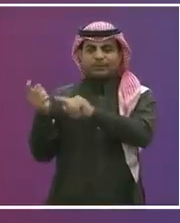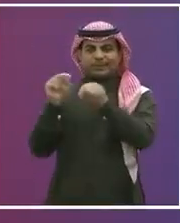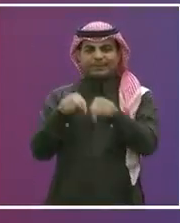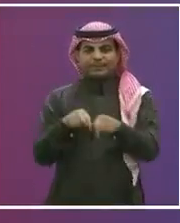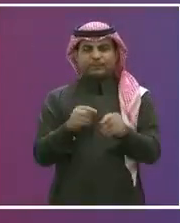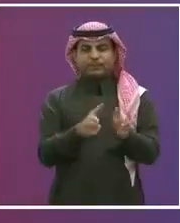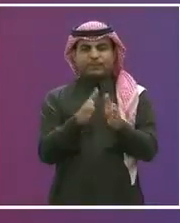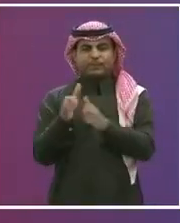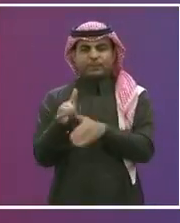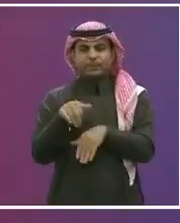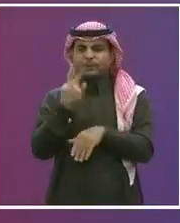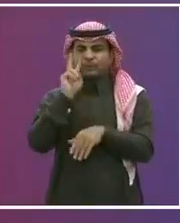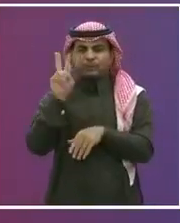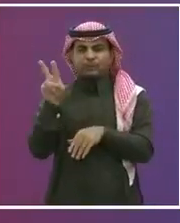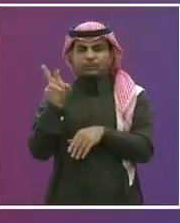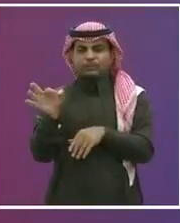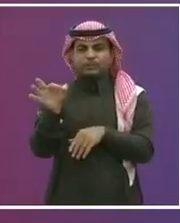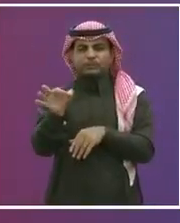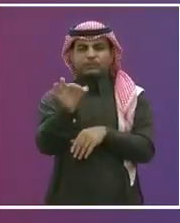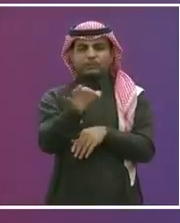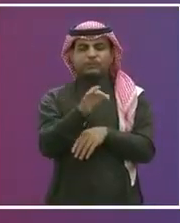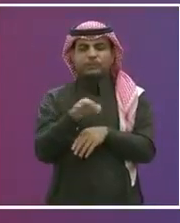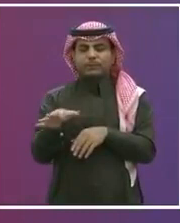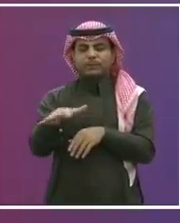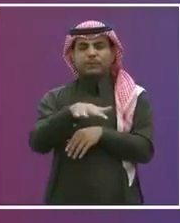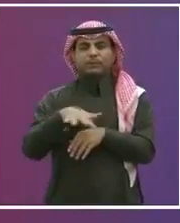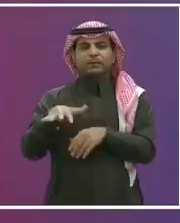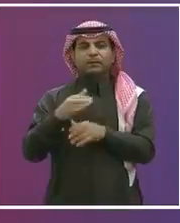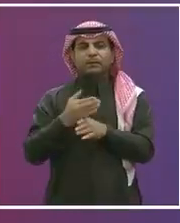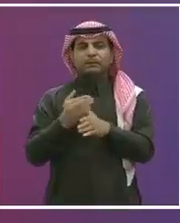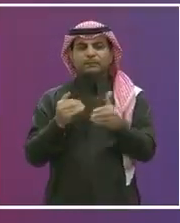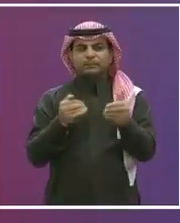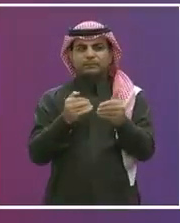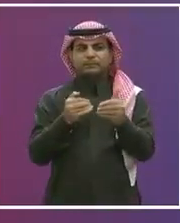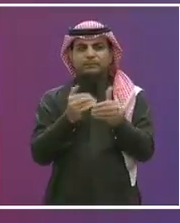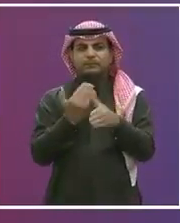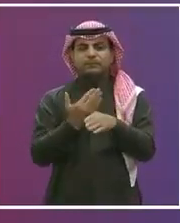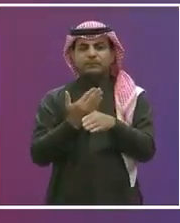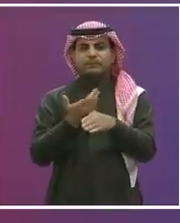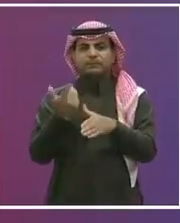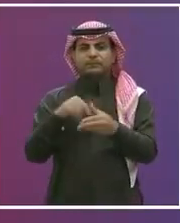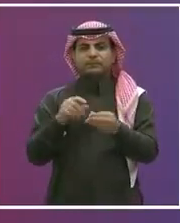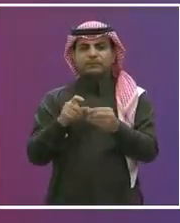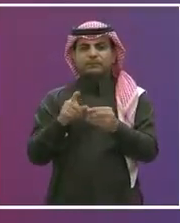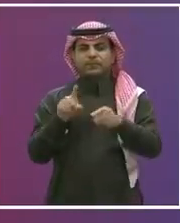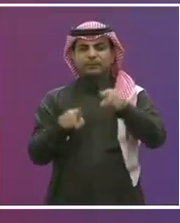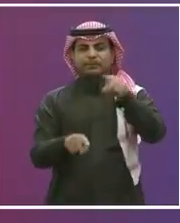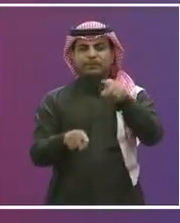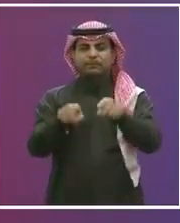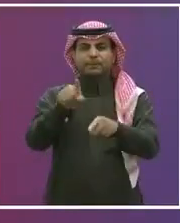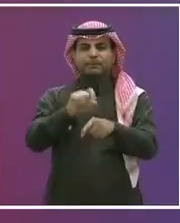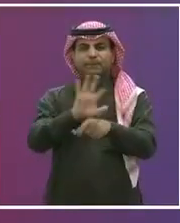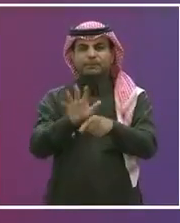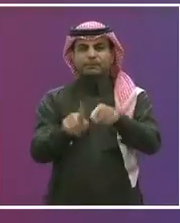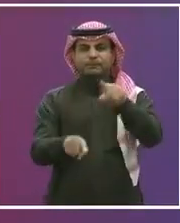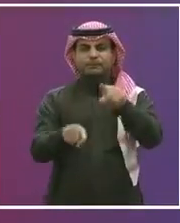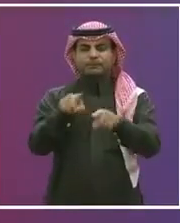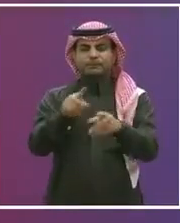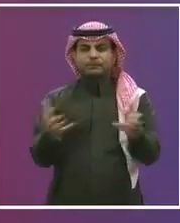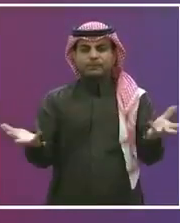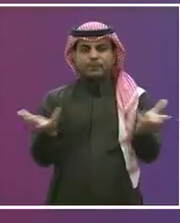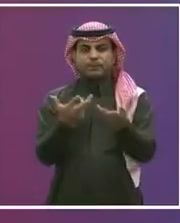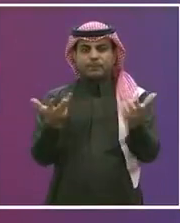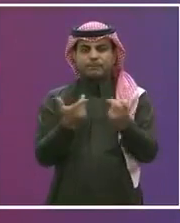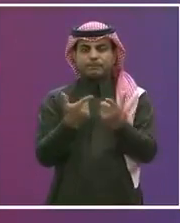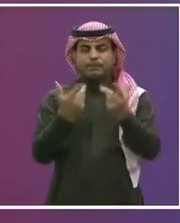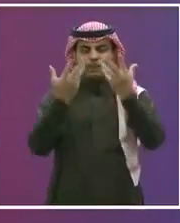وكذلك نلاحظ ان بعض المناطق وبعض المحافظات دخلت في مراحل فيها تذبذب في اعداد الحالات لم نصل حتى الى